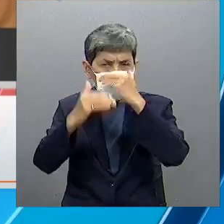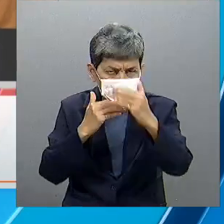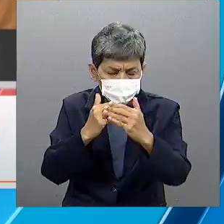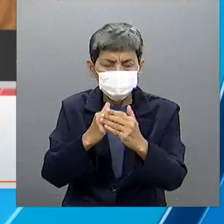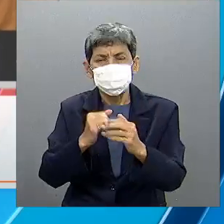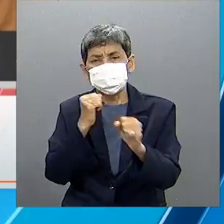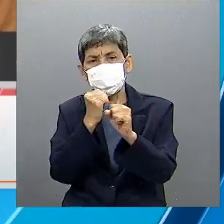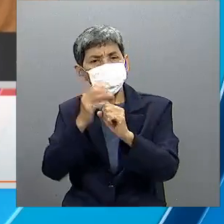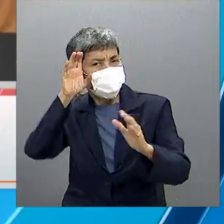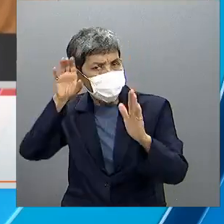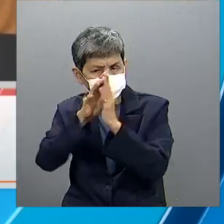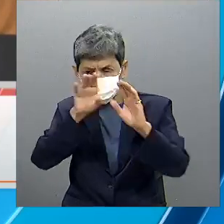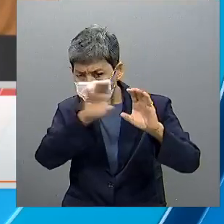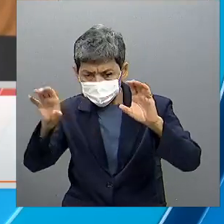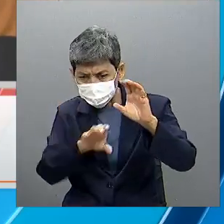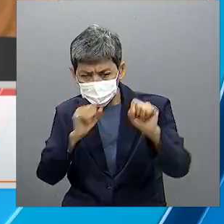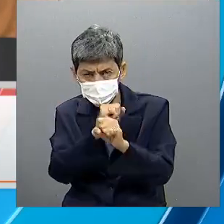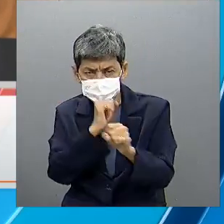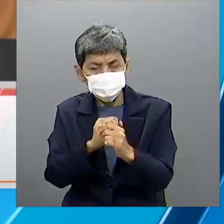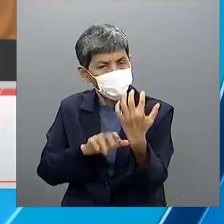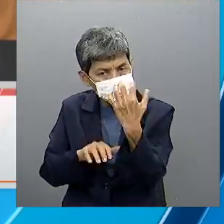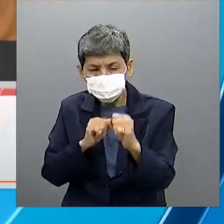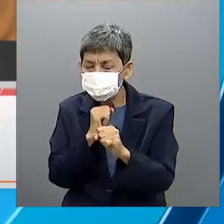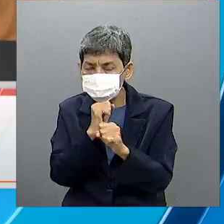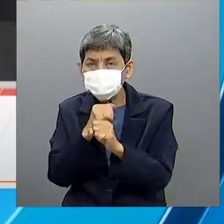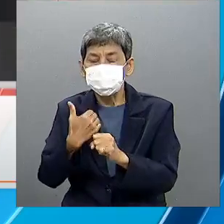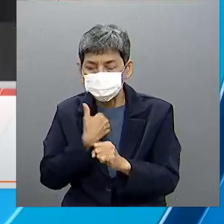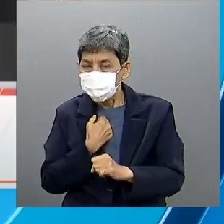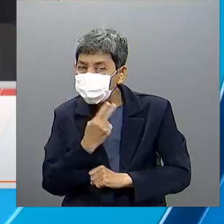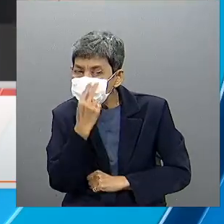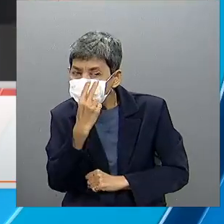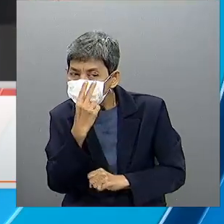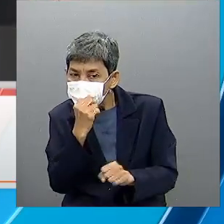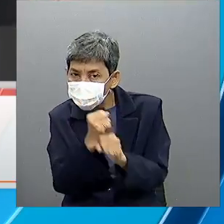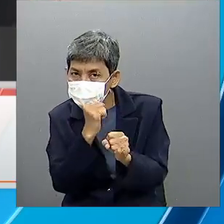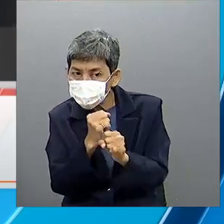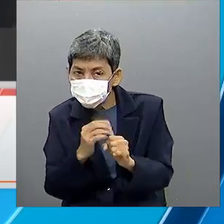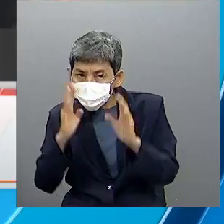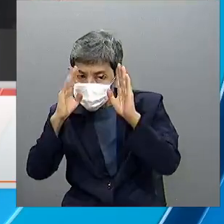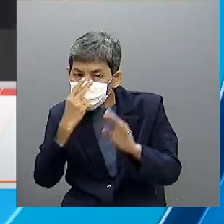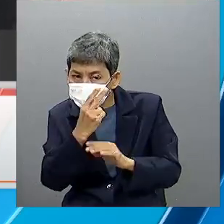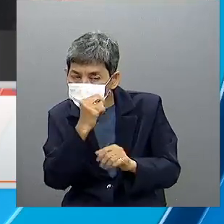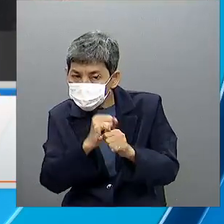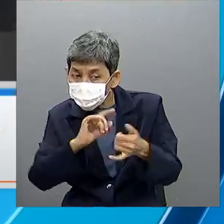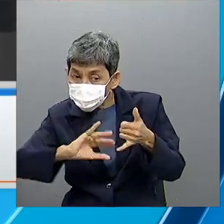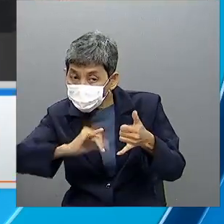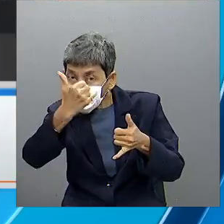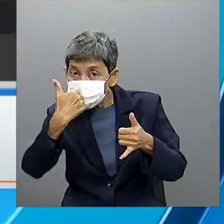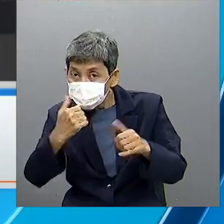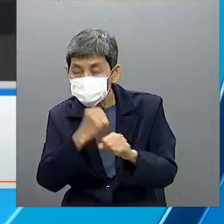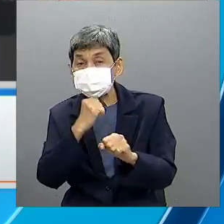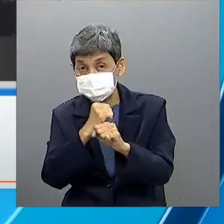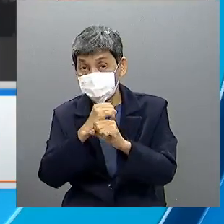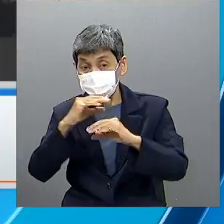ขันออนไลน์หรือการเป็นฟิลเตอร์หลังจากนั้นเนี่ยเราก็จะติดตามต่อยอดว่าเขาอะนำความรู้ไปใช้ยังไงซึ่งผลลัพธ์ของโครงการนะคะคือเยาวชนที่เขาท